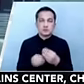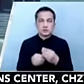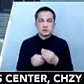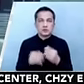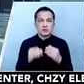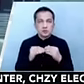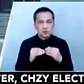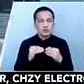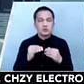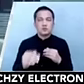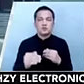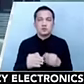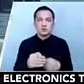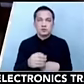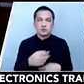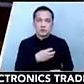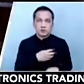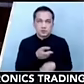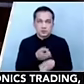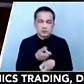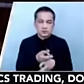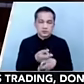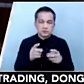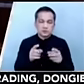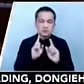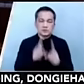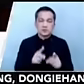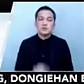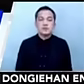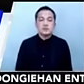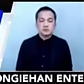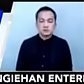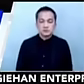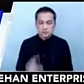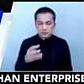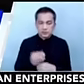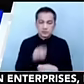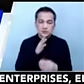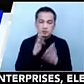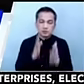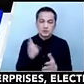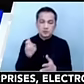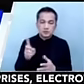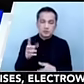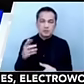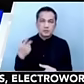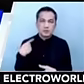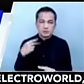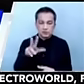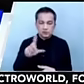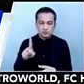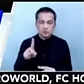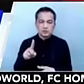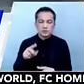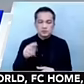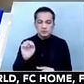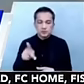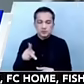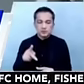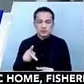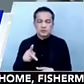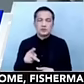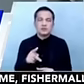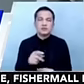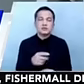yung police visibility and presence. Dagdag pa ni Fajardo, meron pa raw 31 na PNP security detail ang vice. Sa